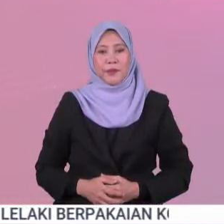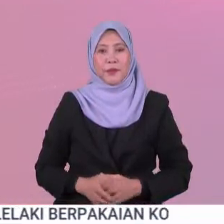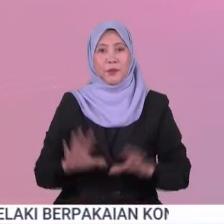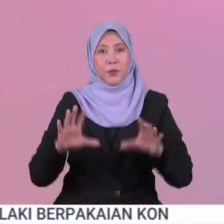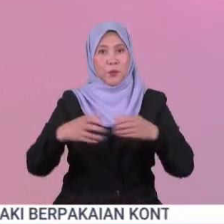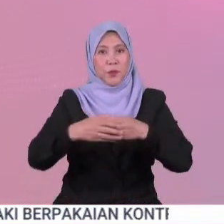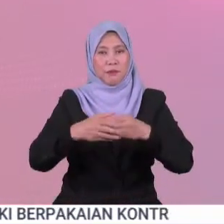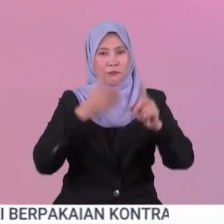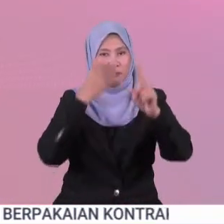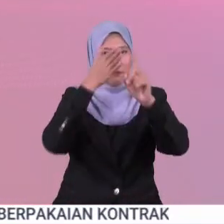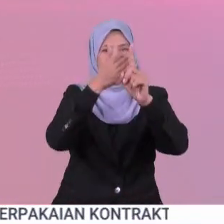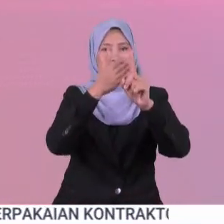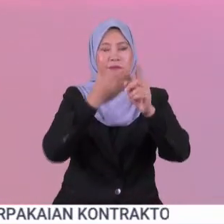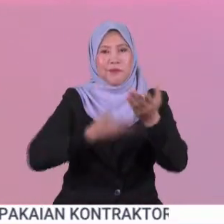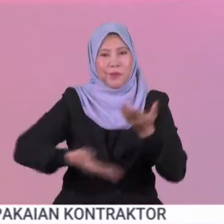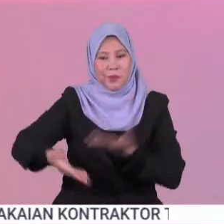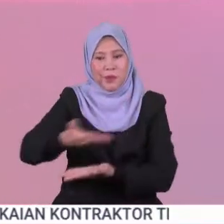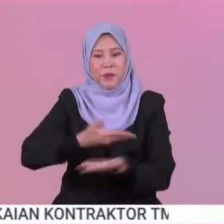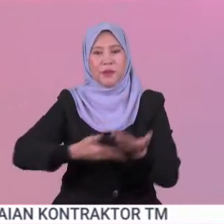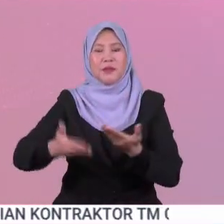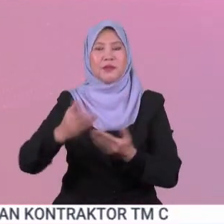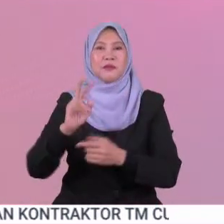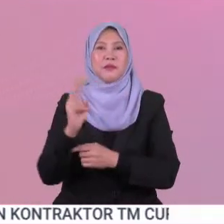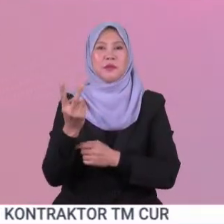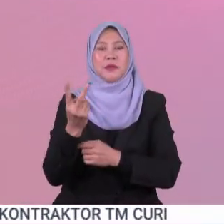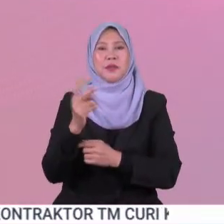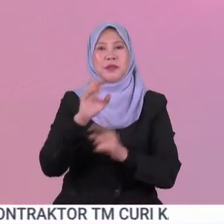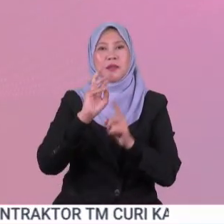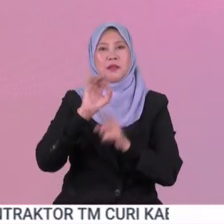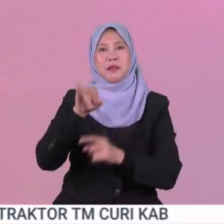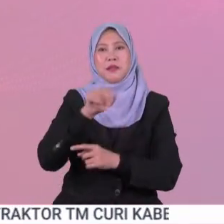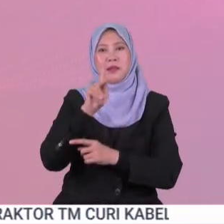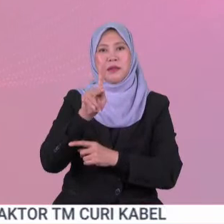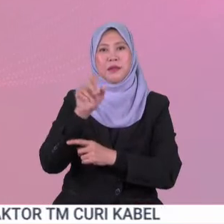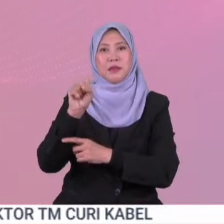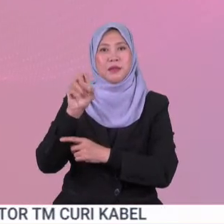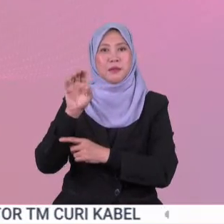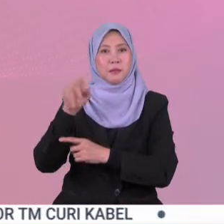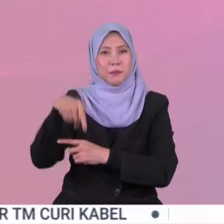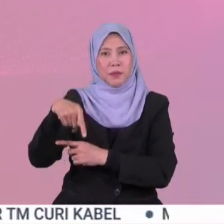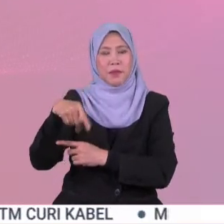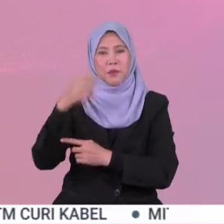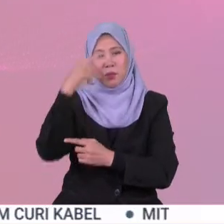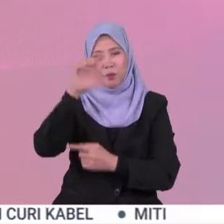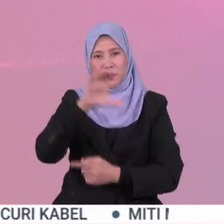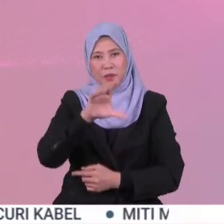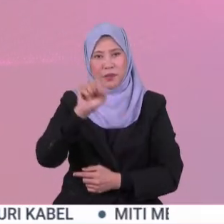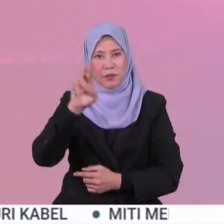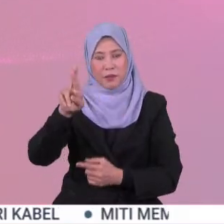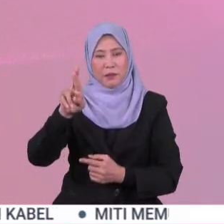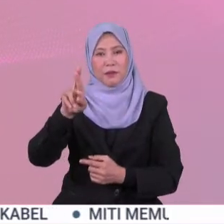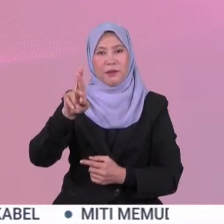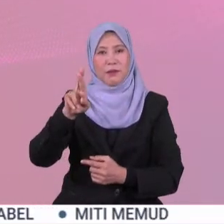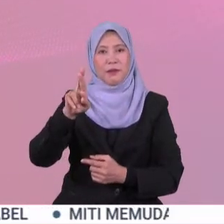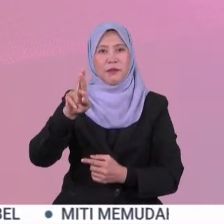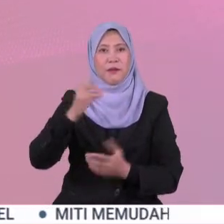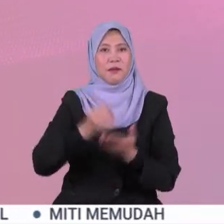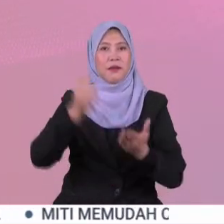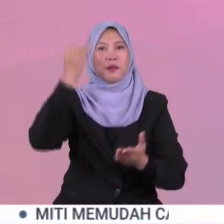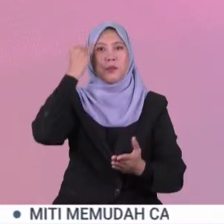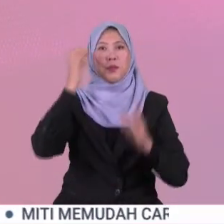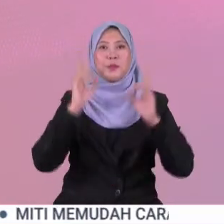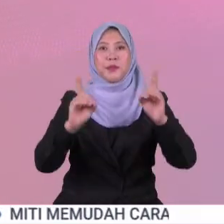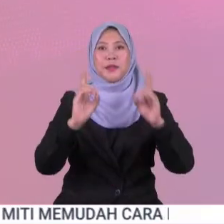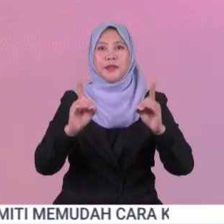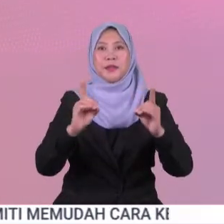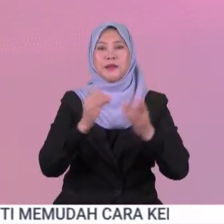Golongan sasar terus disantuni Jabatan Kedua Sendirian Berhad JKSB yang meneruskan tanggungjawab social corporate CSR di bawah sinar ilmu, pendidikan